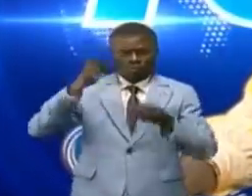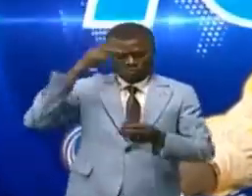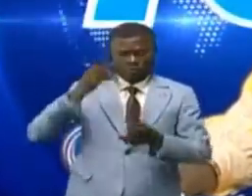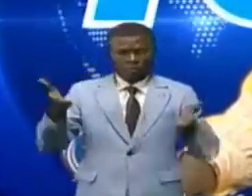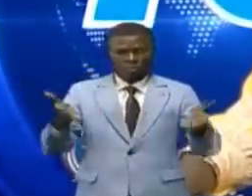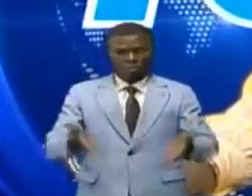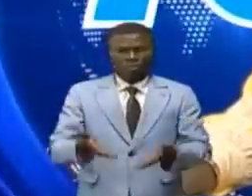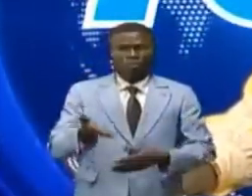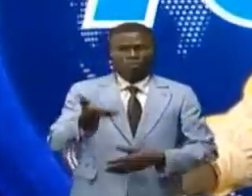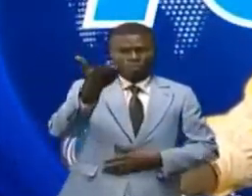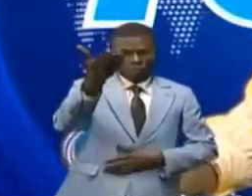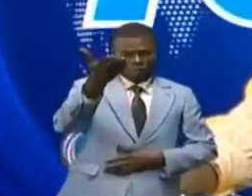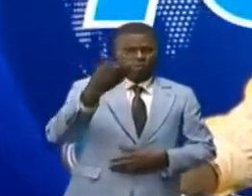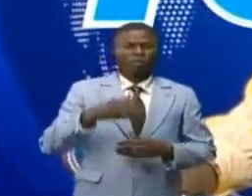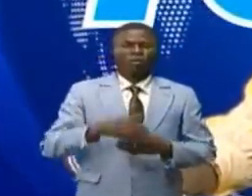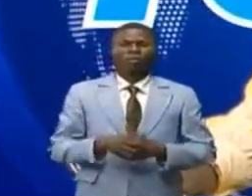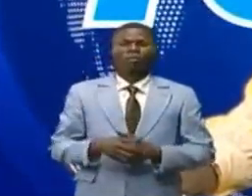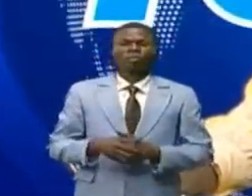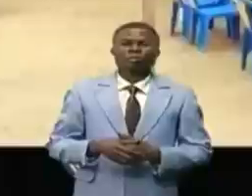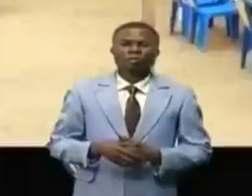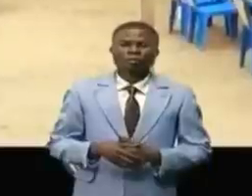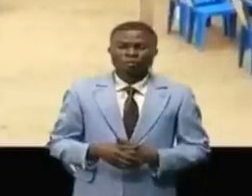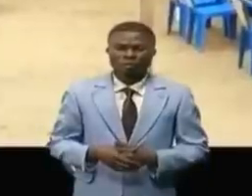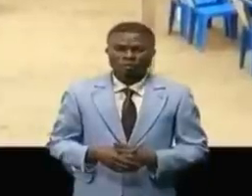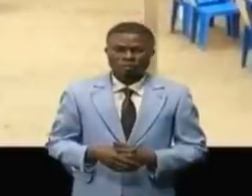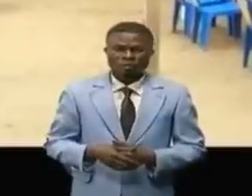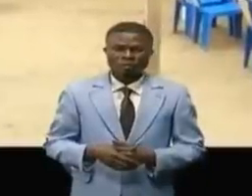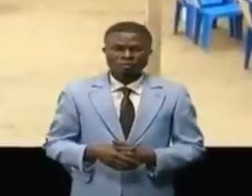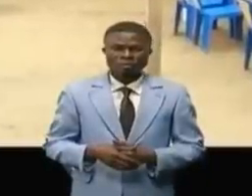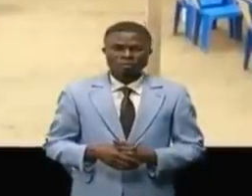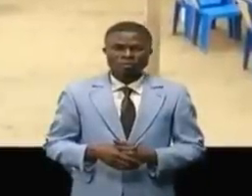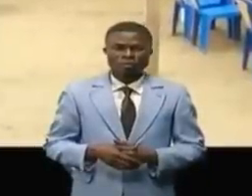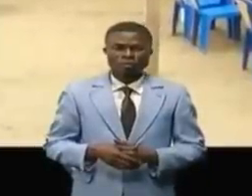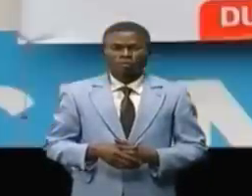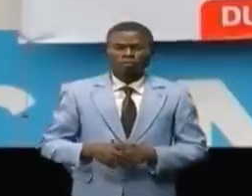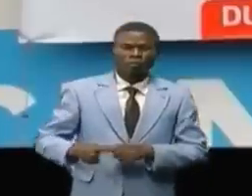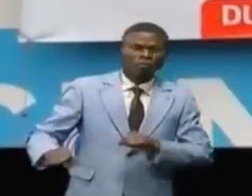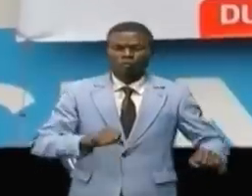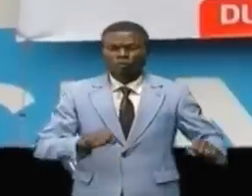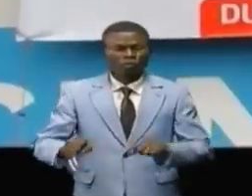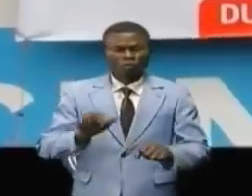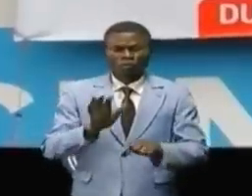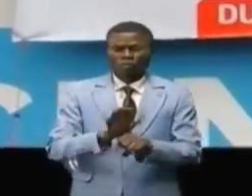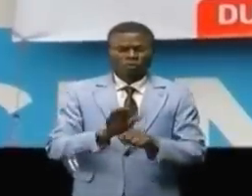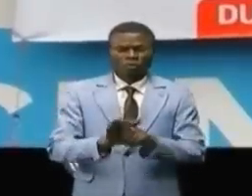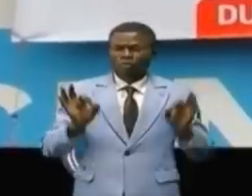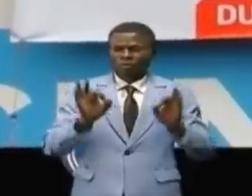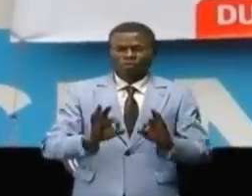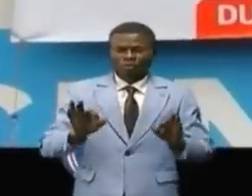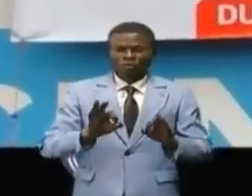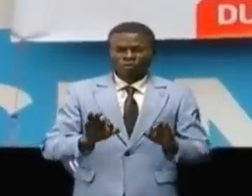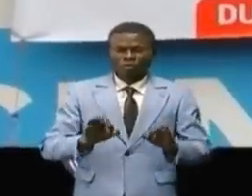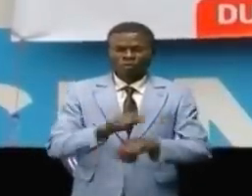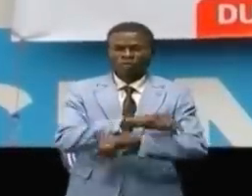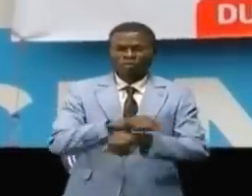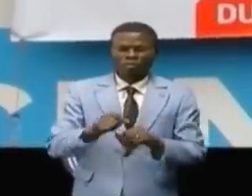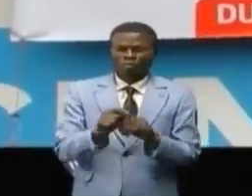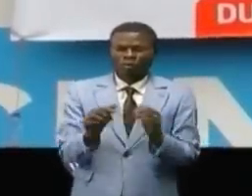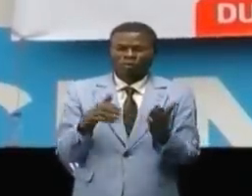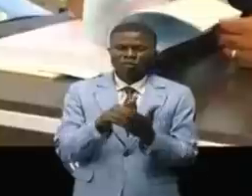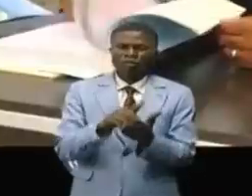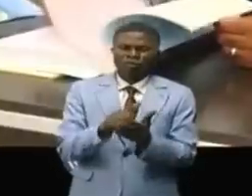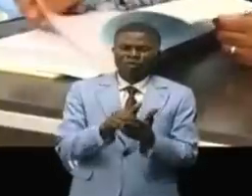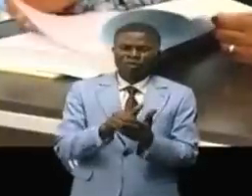Éric kabama nous en parle dans ce reportage toujours pas dans différents centres de bureau de réception et traitement de